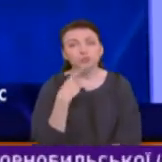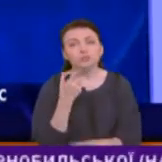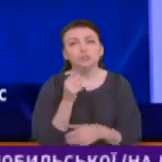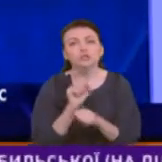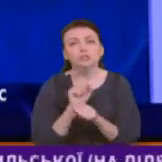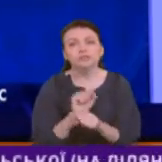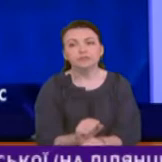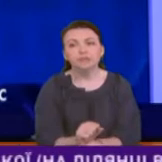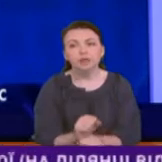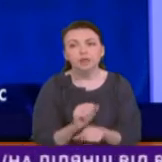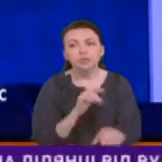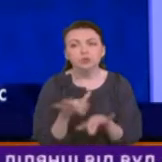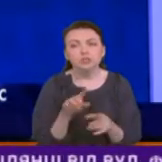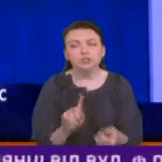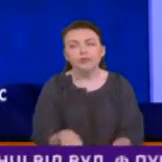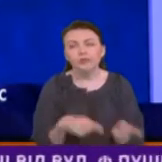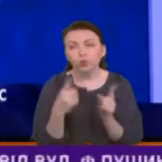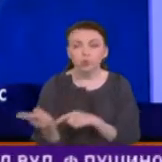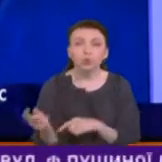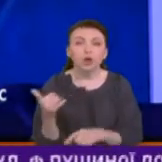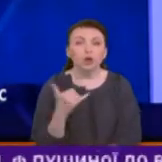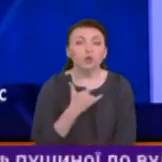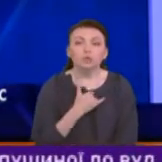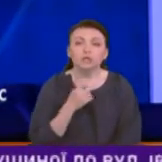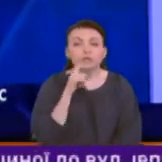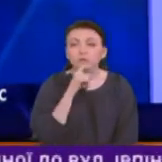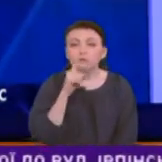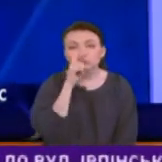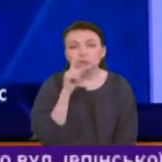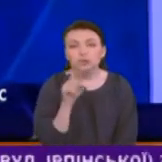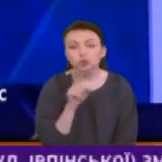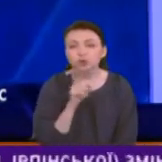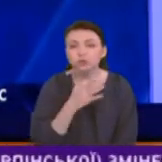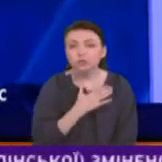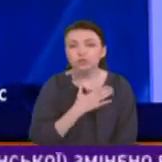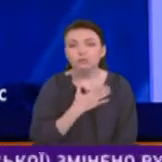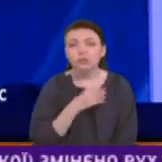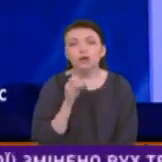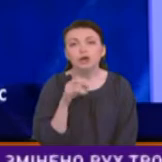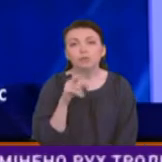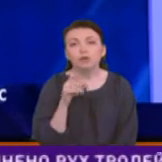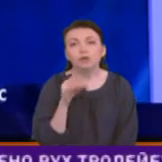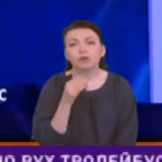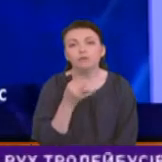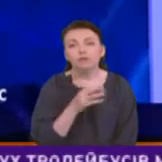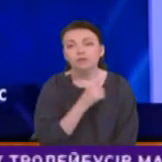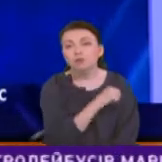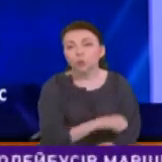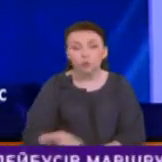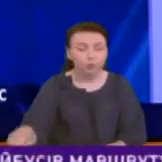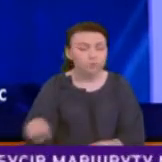призупинився процес переходу, у нас не зрозуміло, що з нашими парафіями за кордоном.